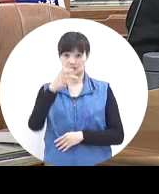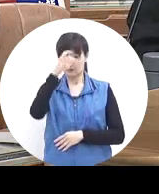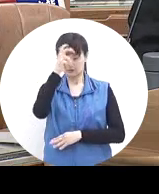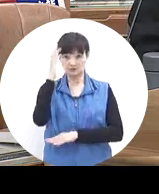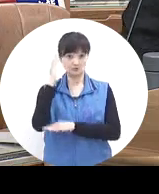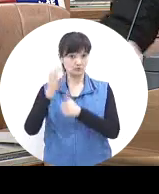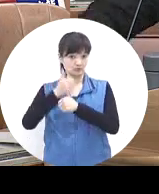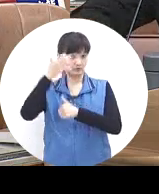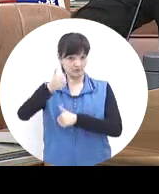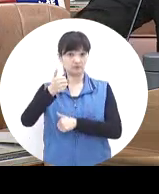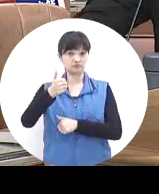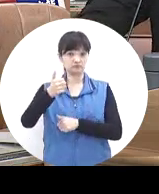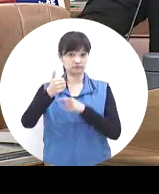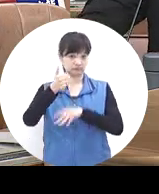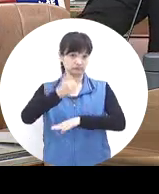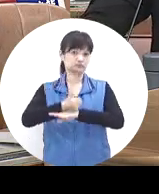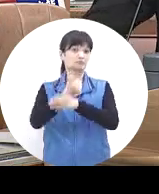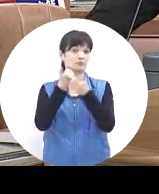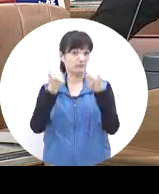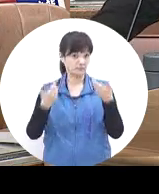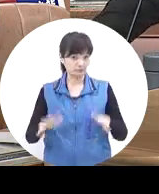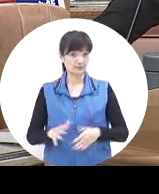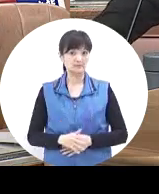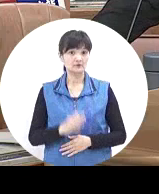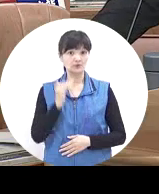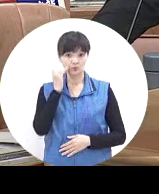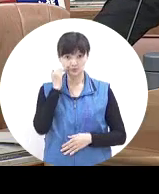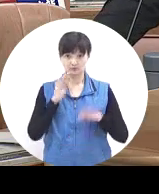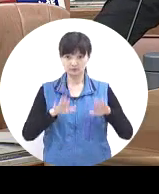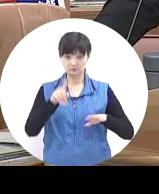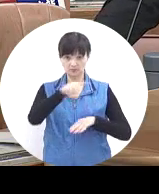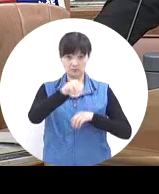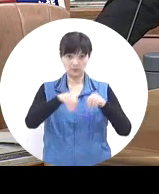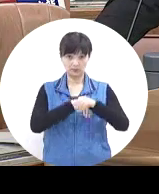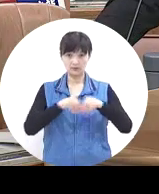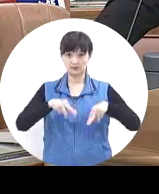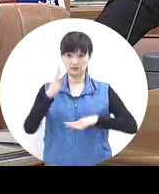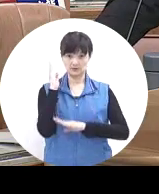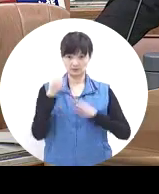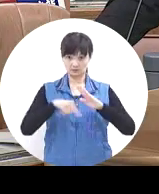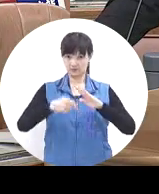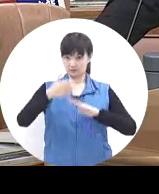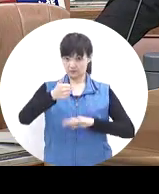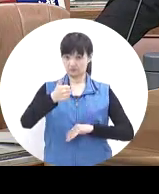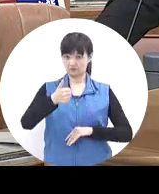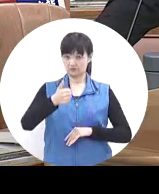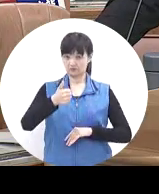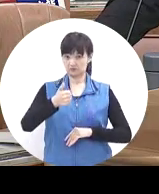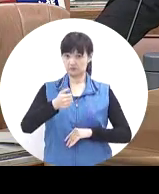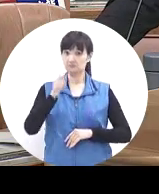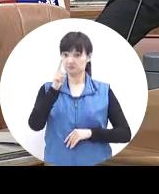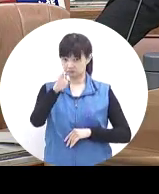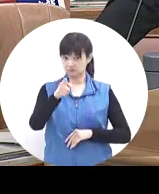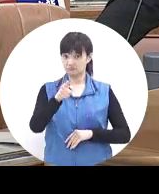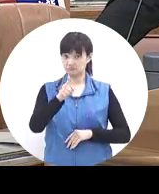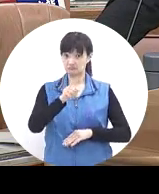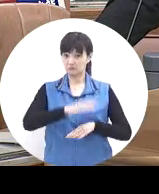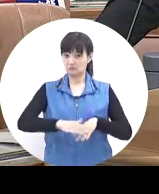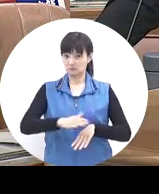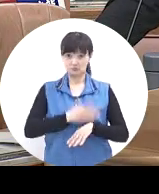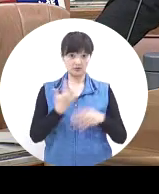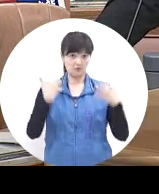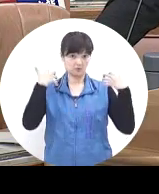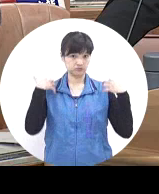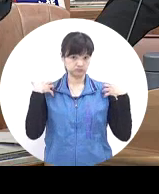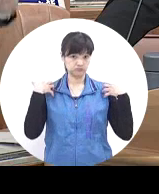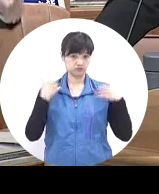如果今天市长你是行政院院长， 你会不会负起应该有的